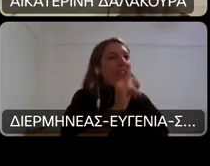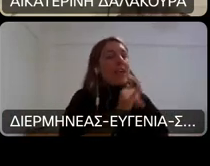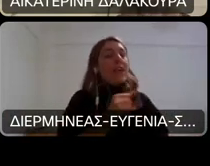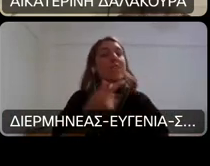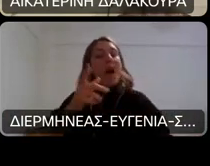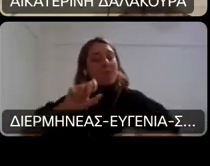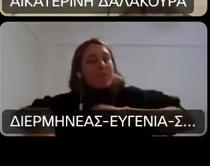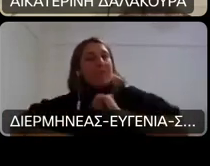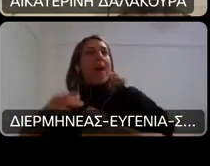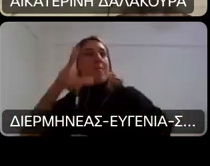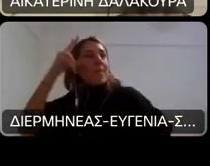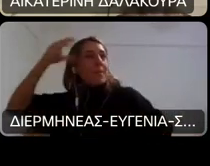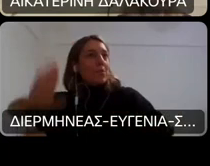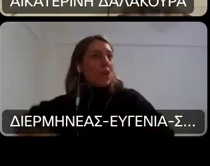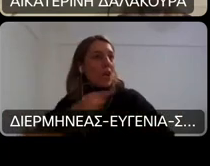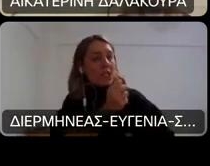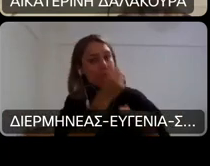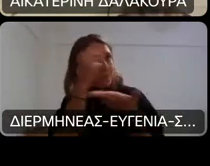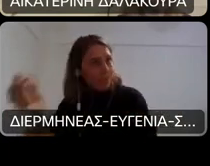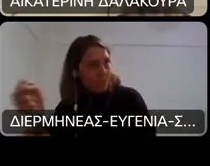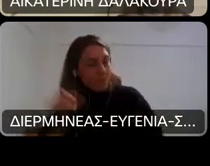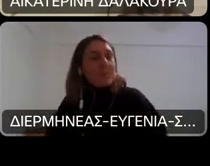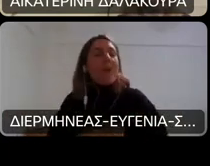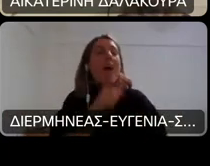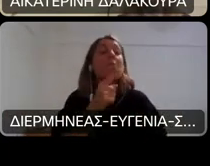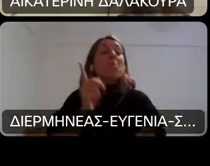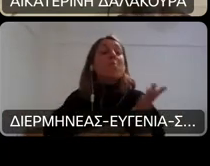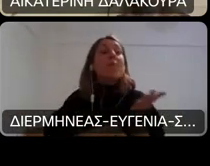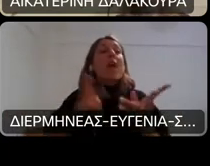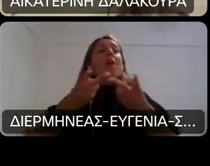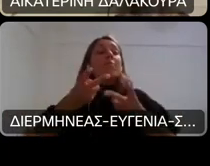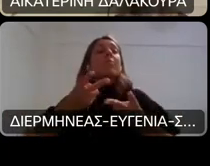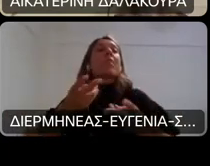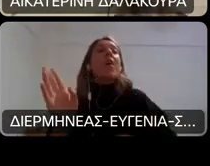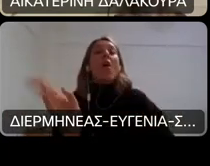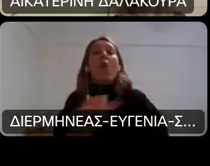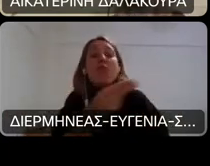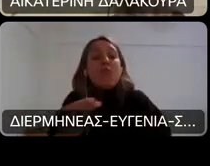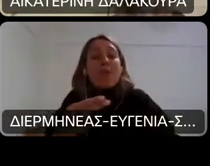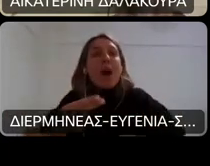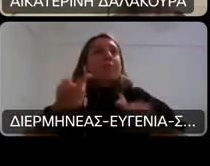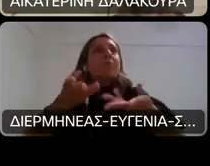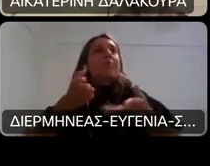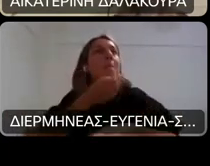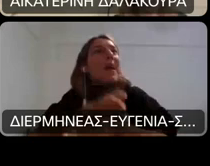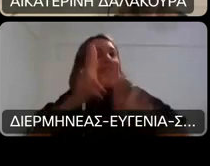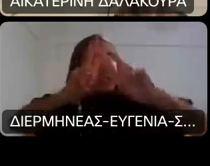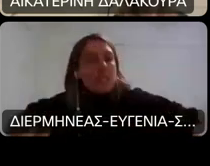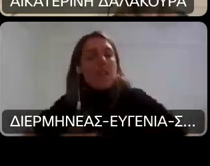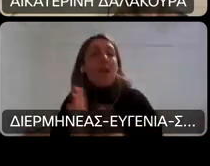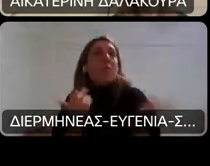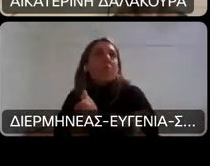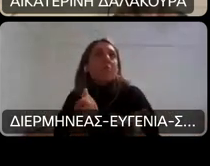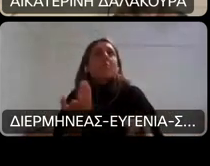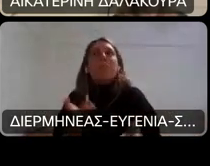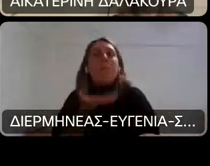και τις έρευνές του, καταρχάς να μελετηθεί το πεδίο παρέμβασης. Δηλαδή δεν μπορούμε να κάνουμε προτάσεις, δεν μπορούμε να πάρουμε μέτρα, αν